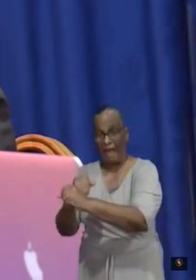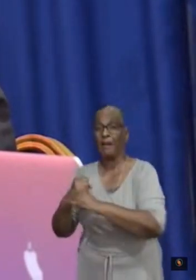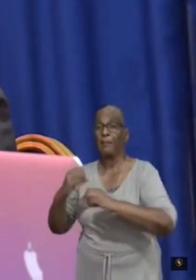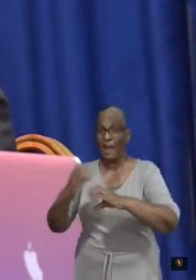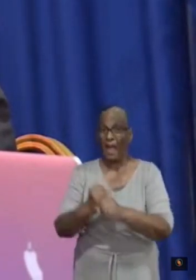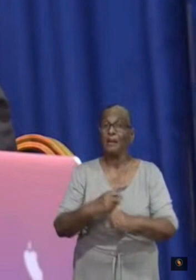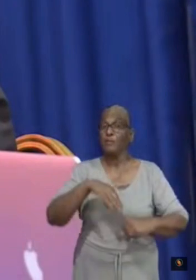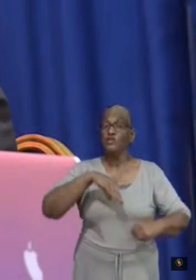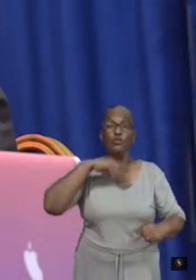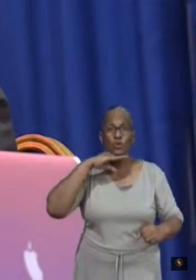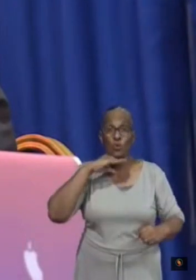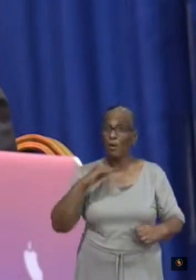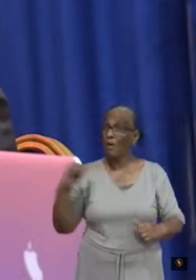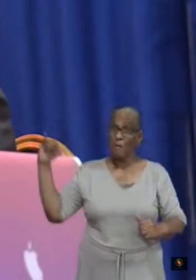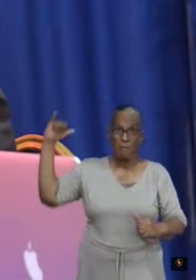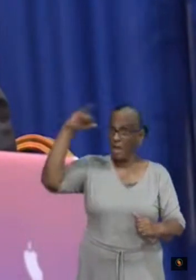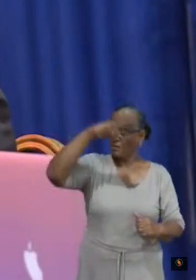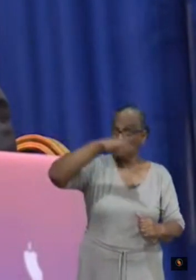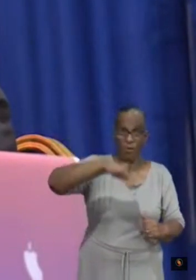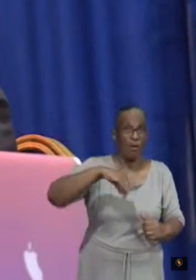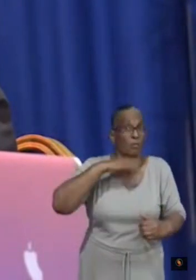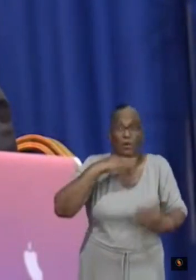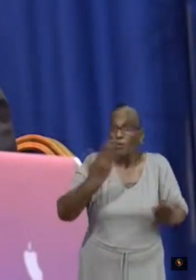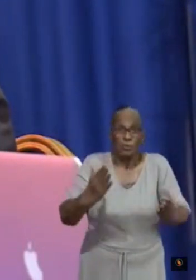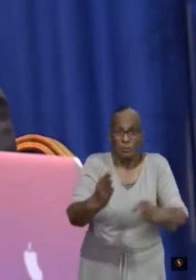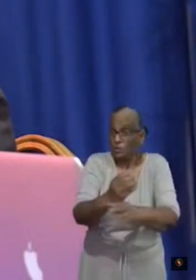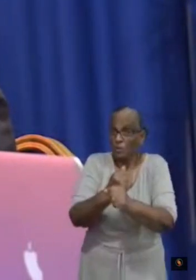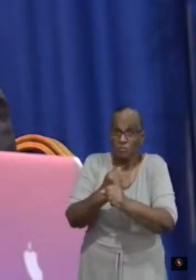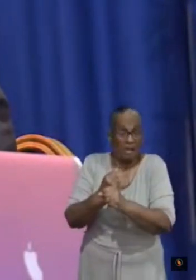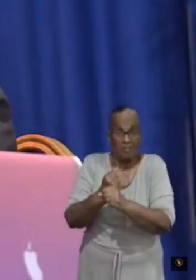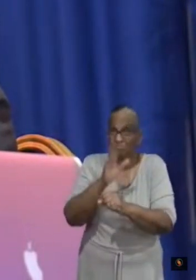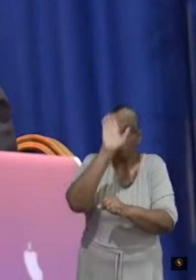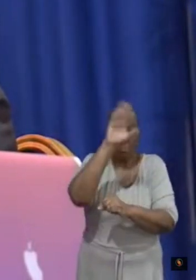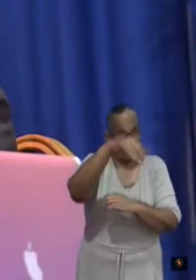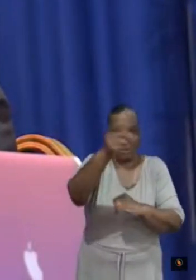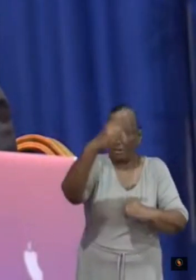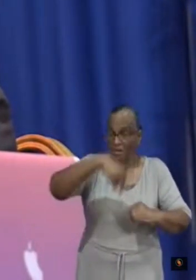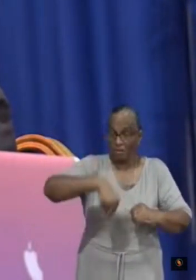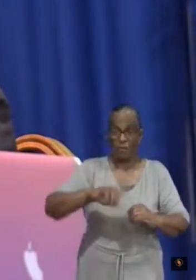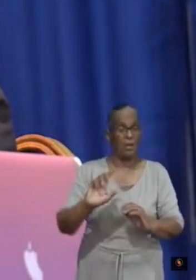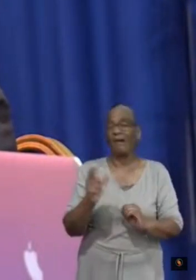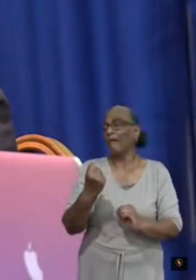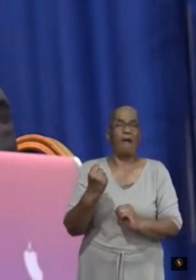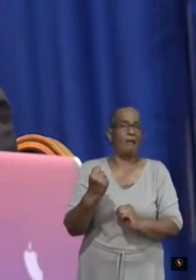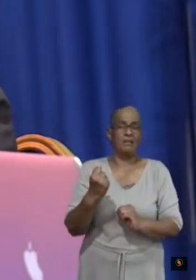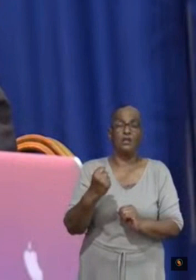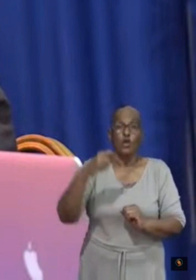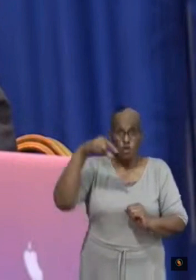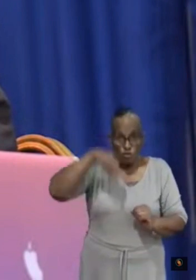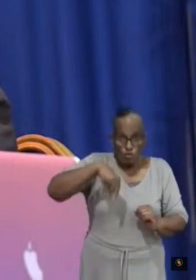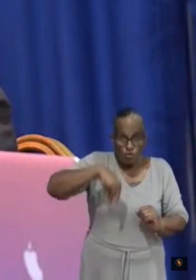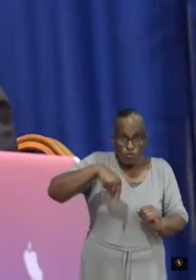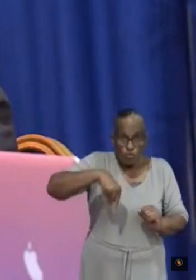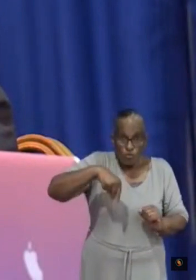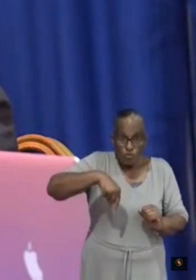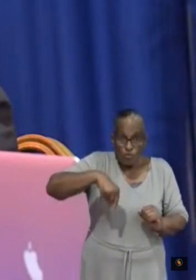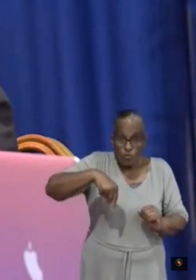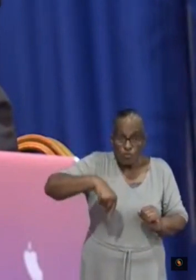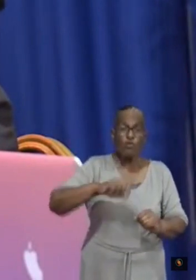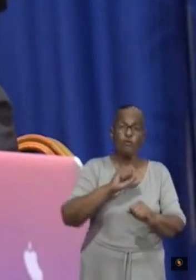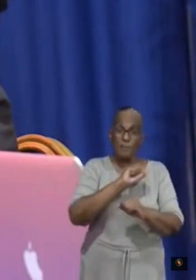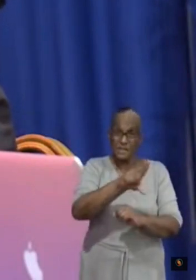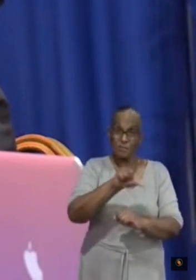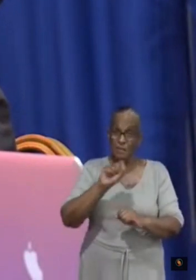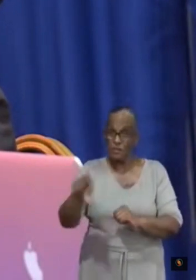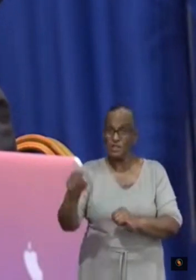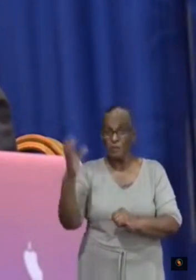om mensen te ontvangen van het buitenland nu vrij houden voor mogelijke besmette